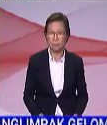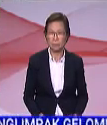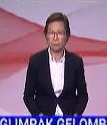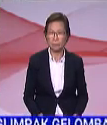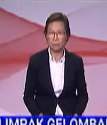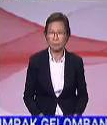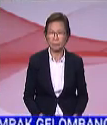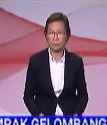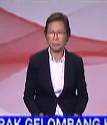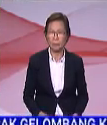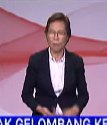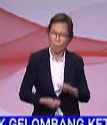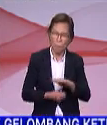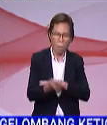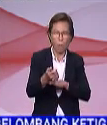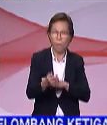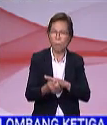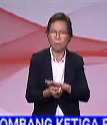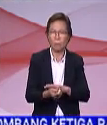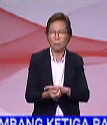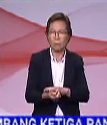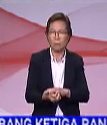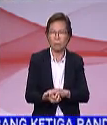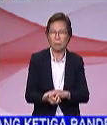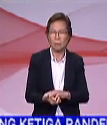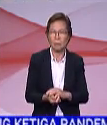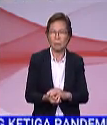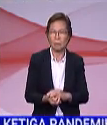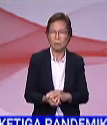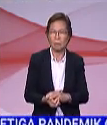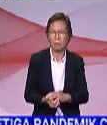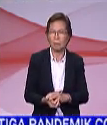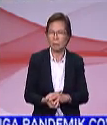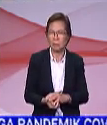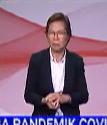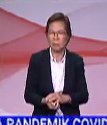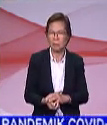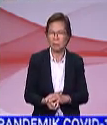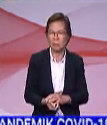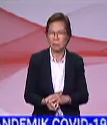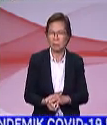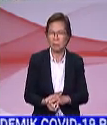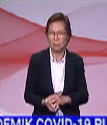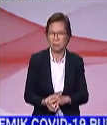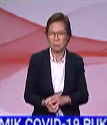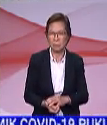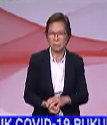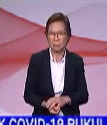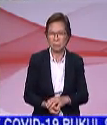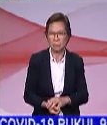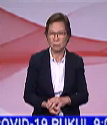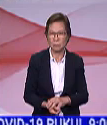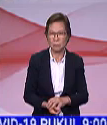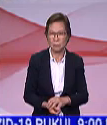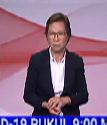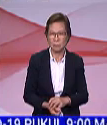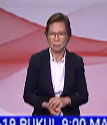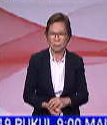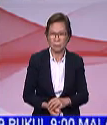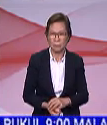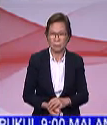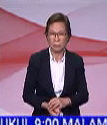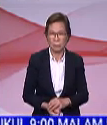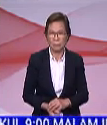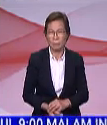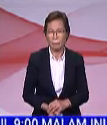dia sempat lari mata tu, tapi tak ada siapa agak apa derah angin pada bot kita lari tu.